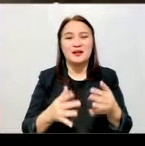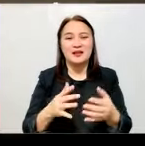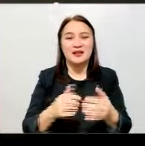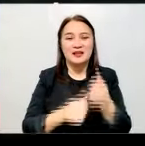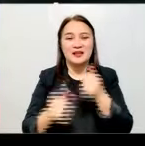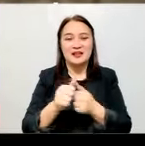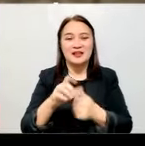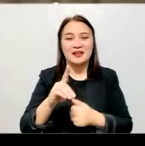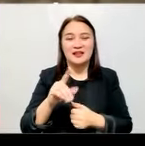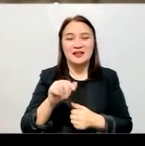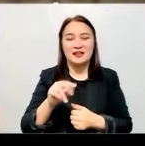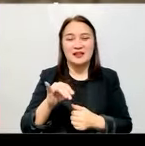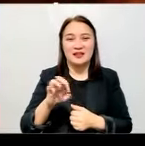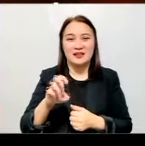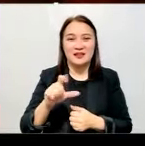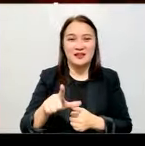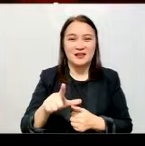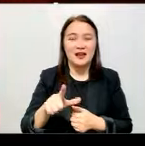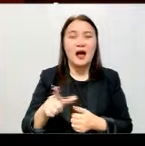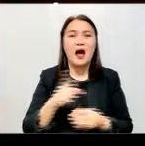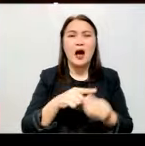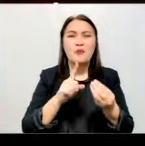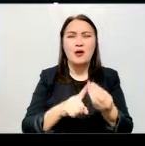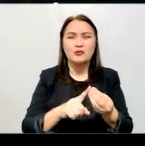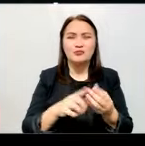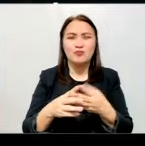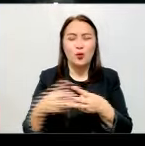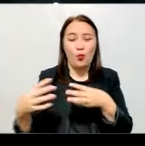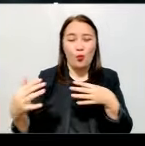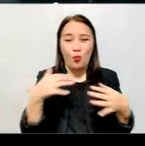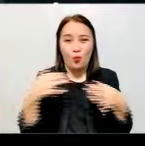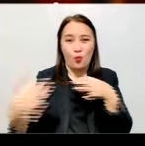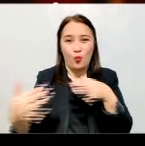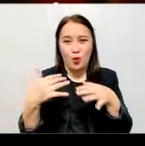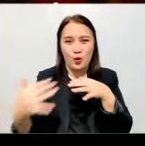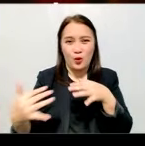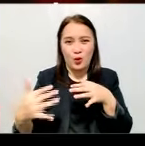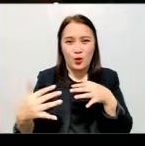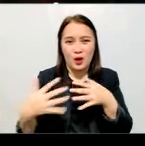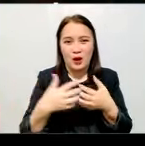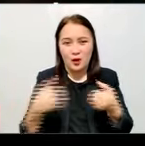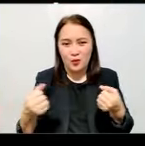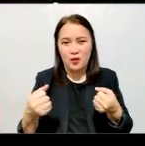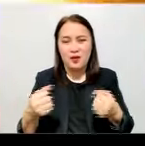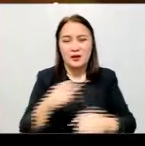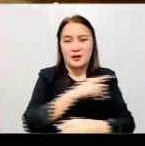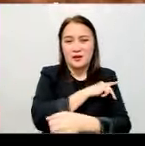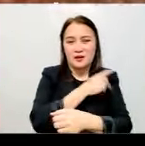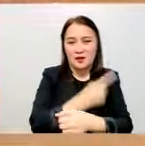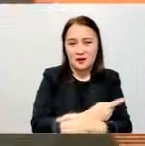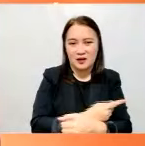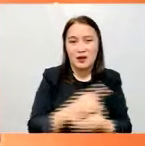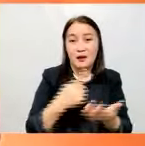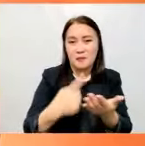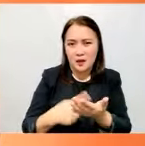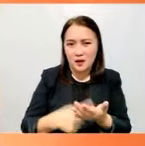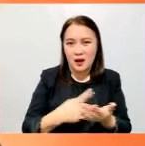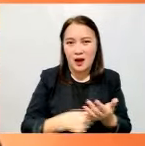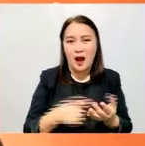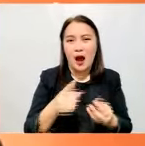Kim tungkol ang Avatar sa gera at agawan ng kapangyarihan. One of the explorations is about power. You know, what